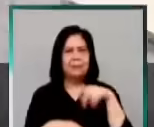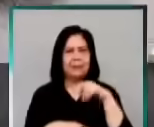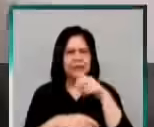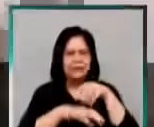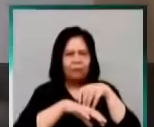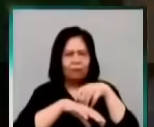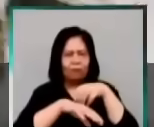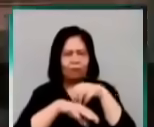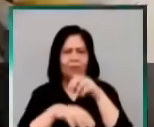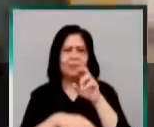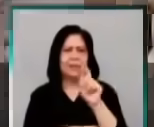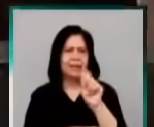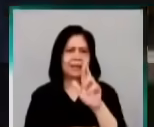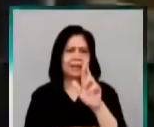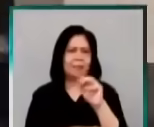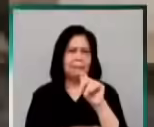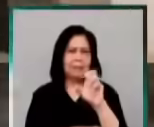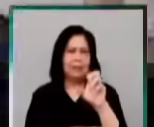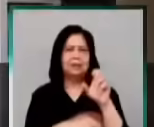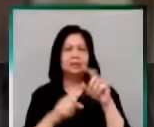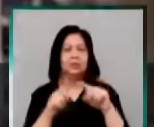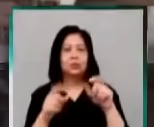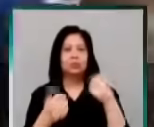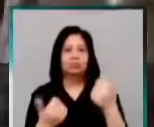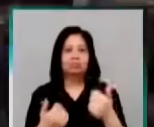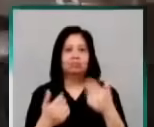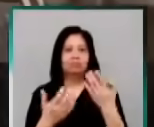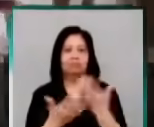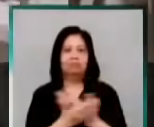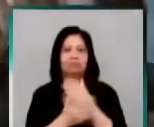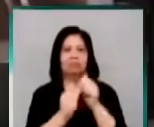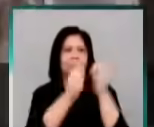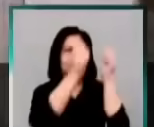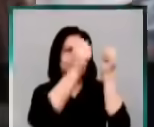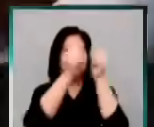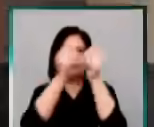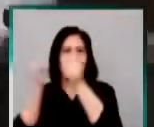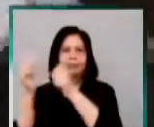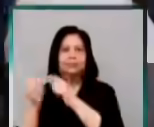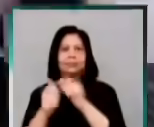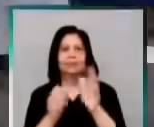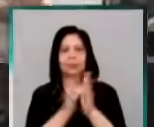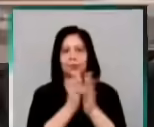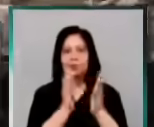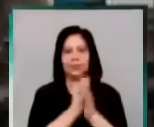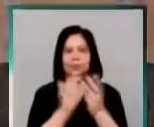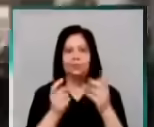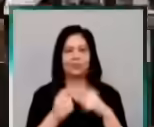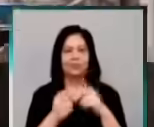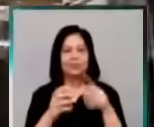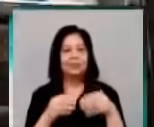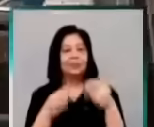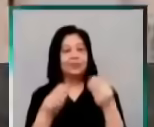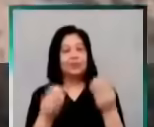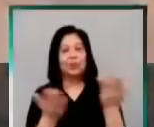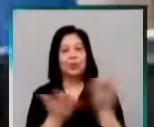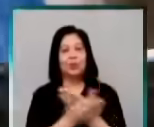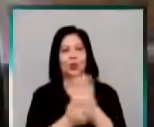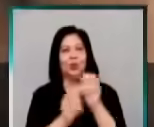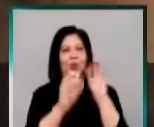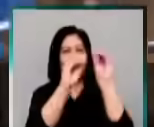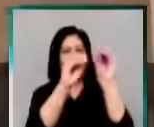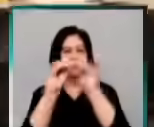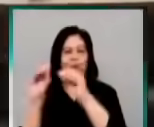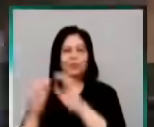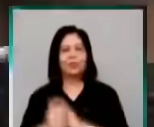ng kanilang bahay, panahon na raw para i-organize ang mga ito at bigyan sila ng bagong paglalagyan. So, ang target